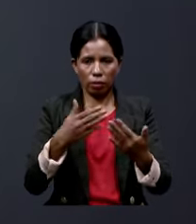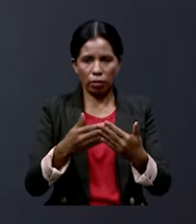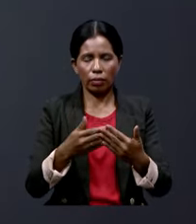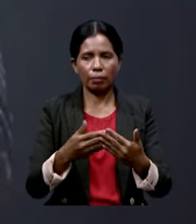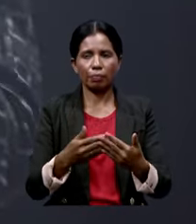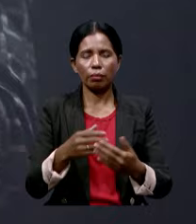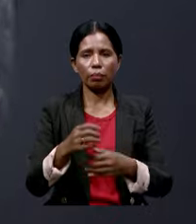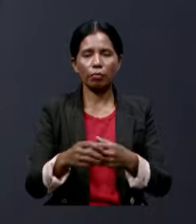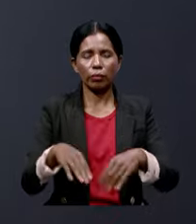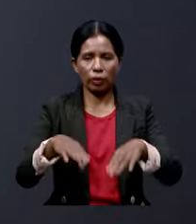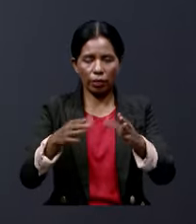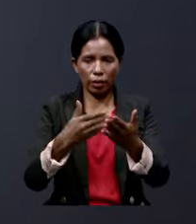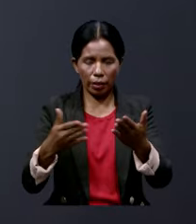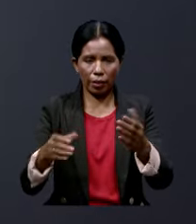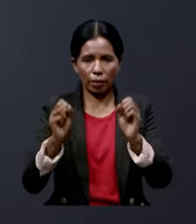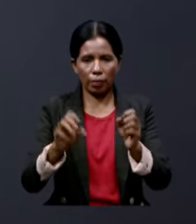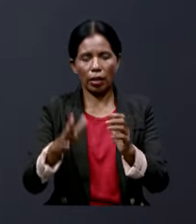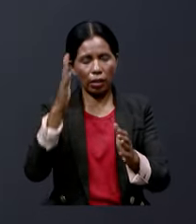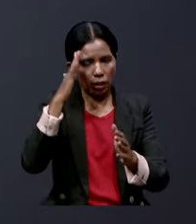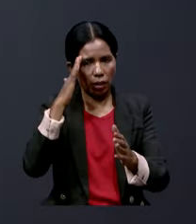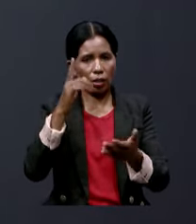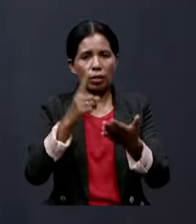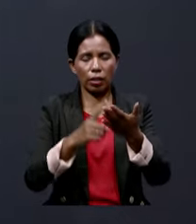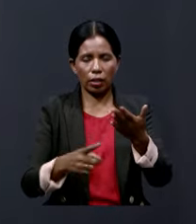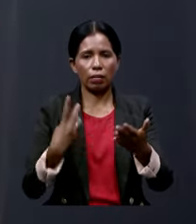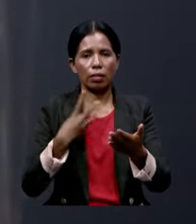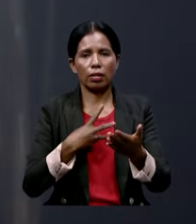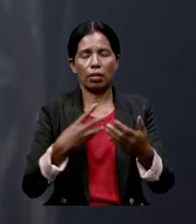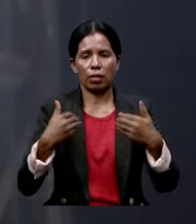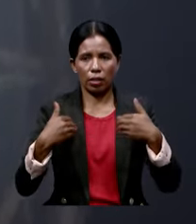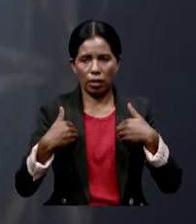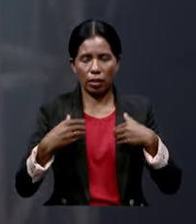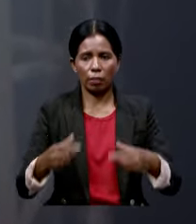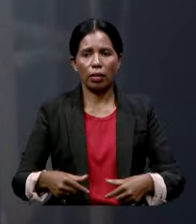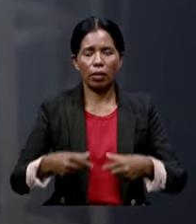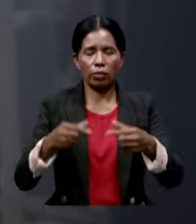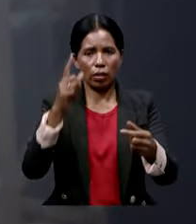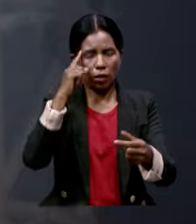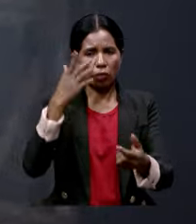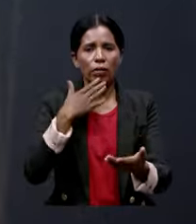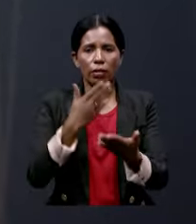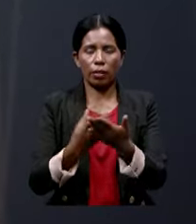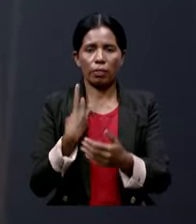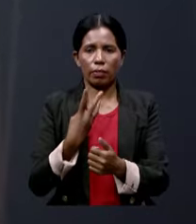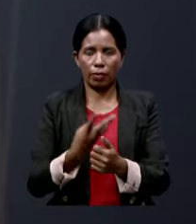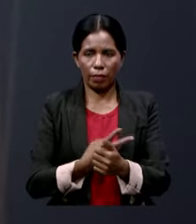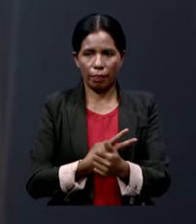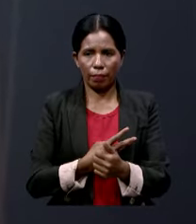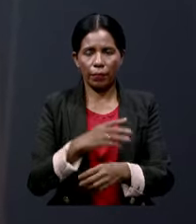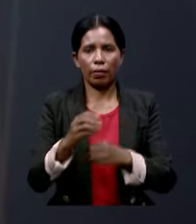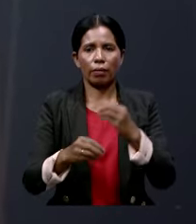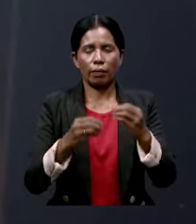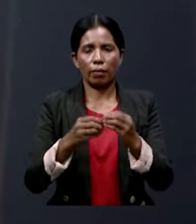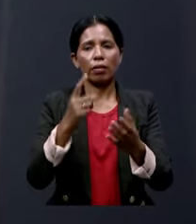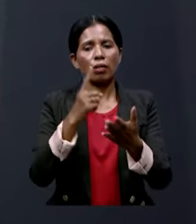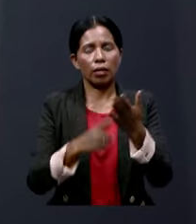feira ita ne, prat bele fo hanoi ma ita, bele fo reflesan dia kita ma ita. Kata